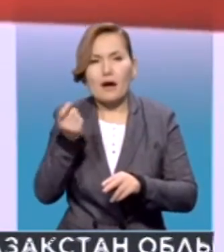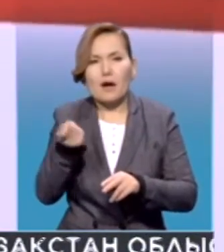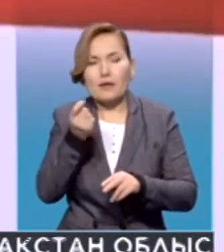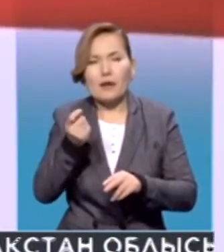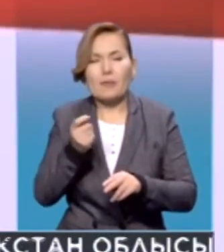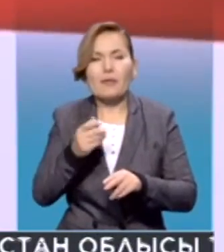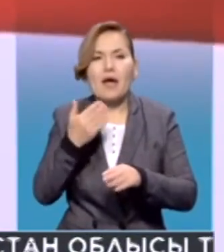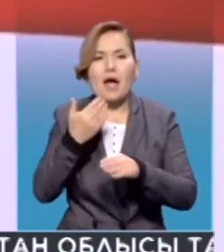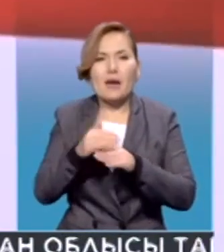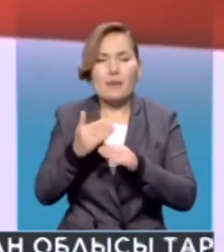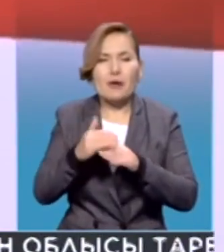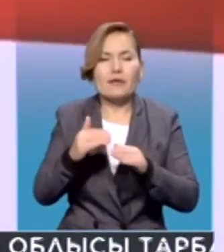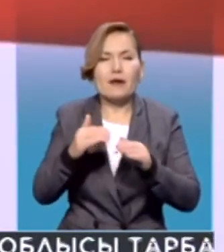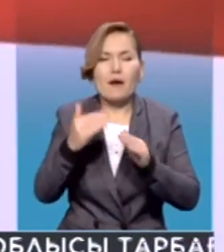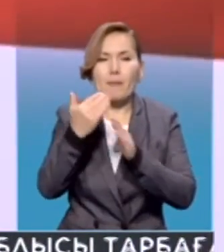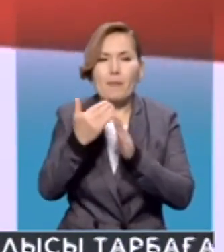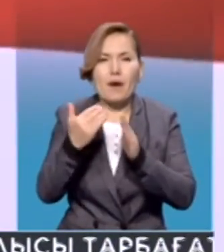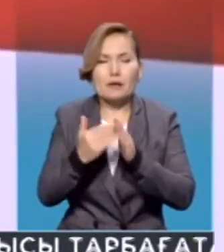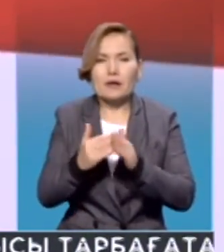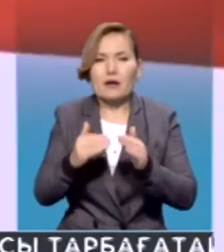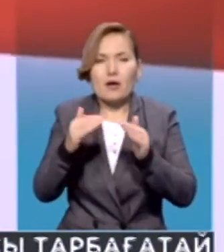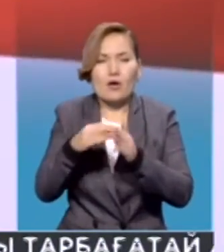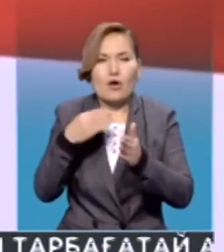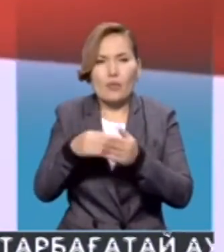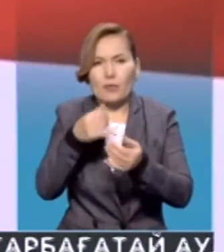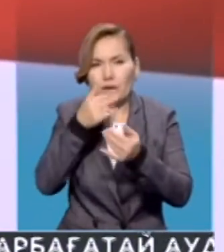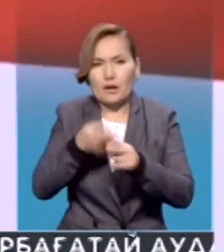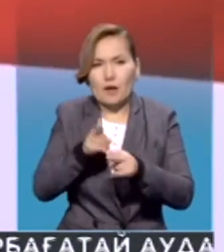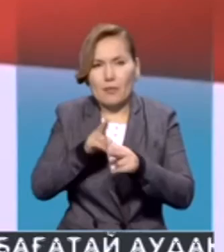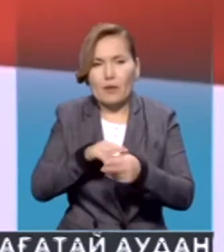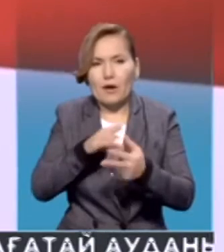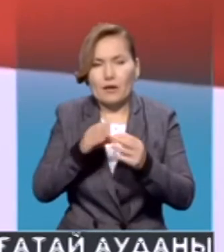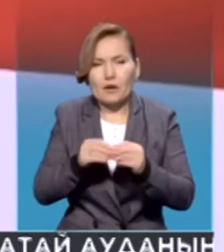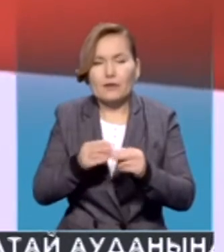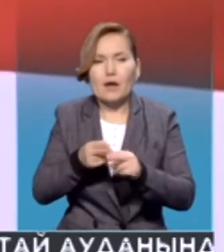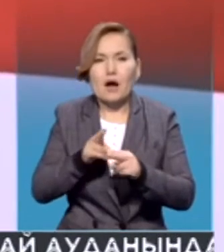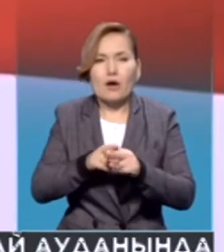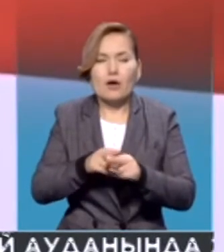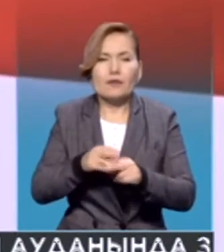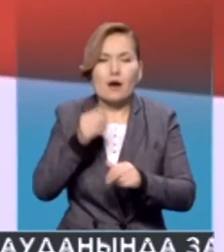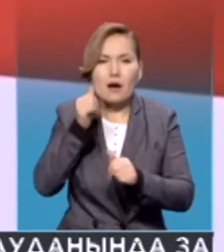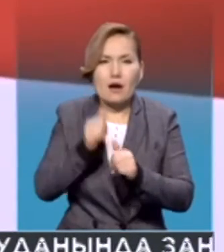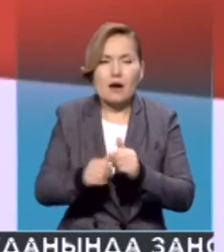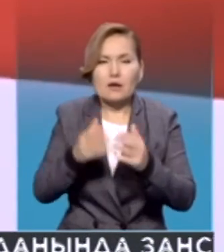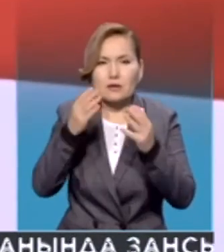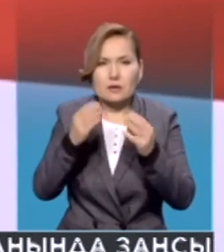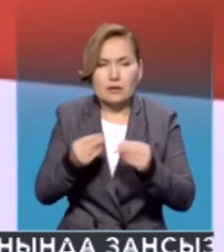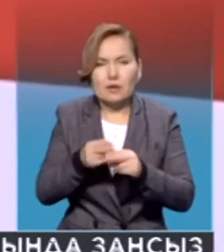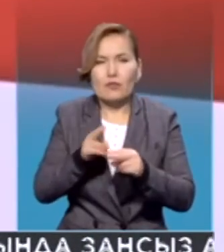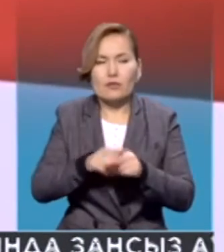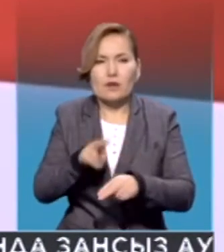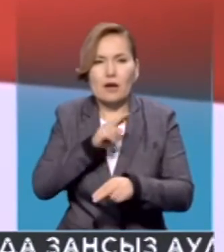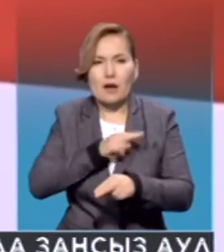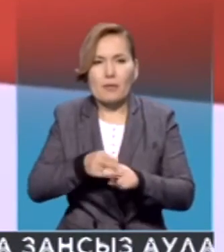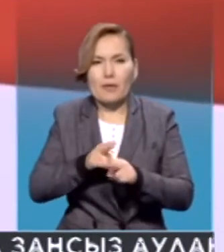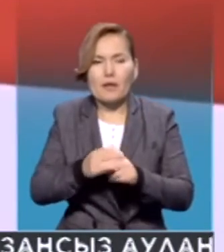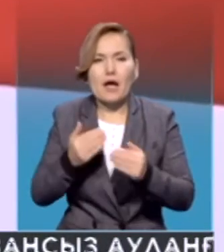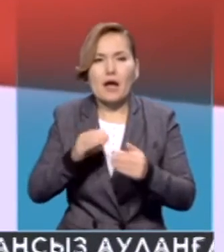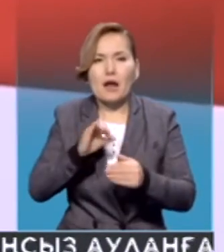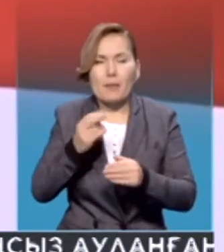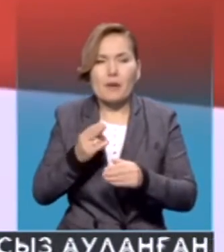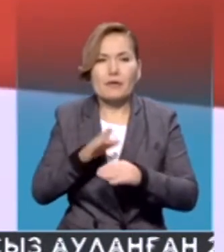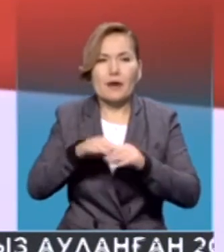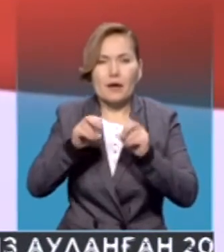алмайды. Ал қосымша жұмысқа тұруға мүмкіндік жоқ, өйткені күтушілер күндіз-түні көмекке мұқтаж жандардың жанында болуы тиіс. Енді әлеуметтік